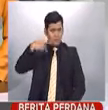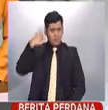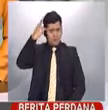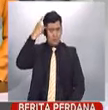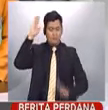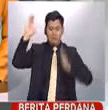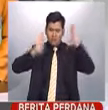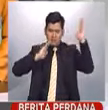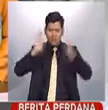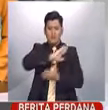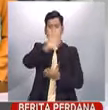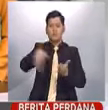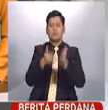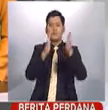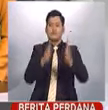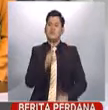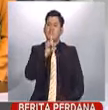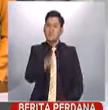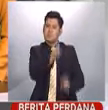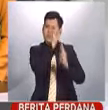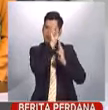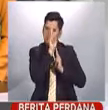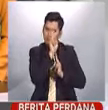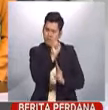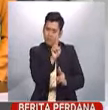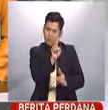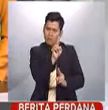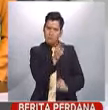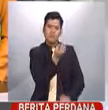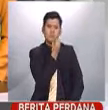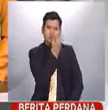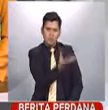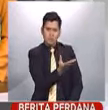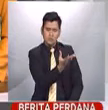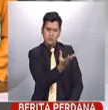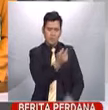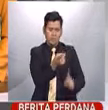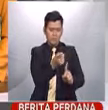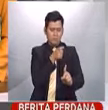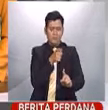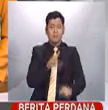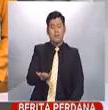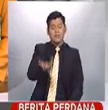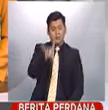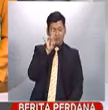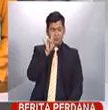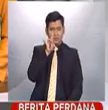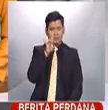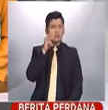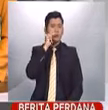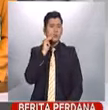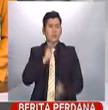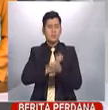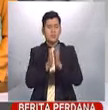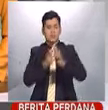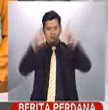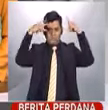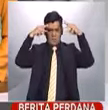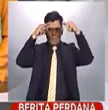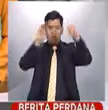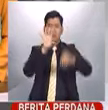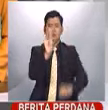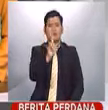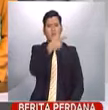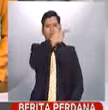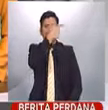Semua pihak sewajarnya menghormati titah Sri Paduka Baginda Yang di-Pertuan Agong berhubung pelantikan Tan Sri Muhyiddin Yassin sebagai Perdana Menteri ke-8.